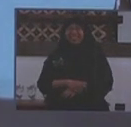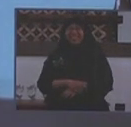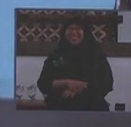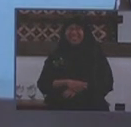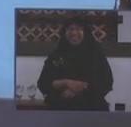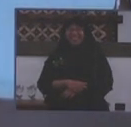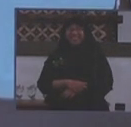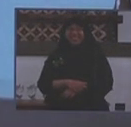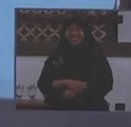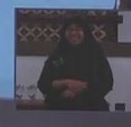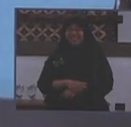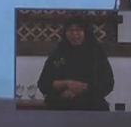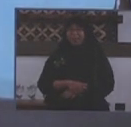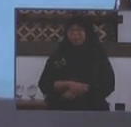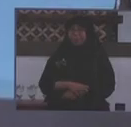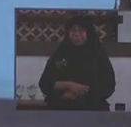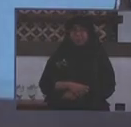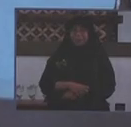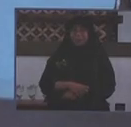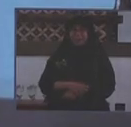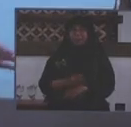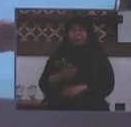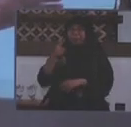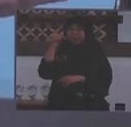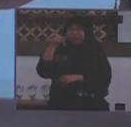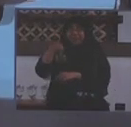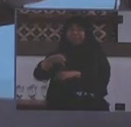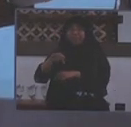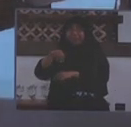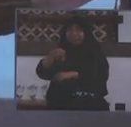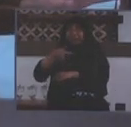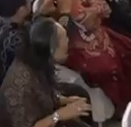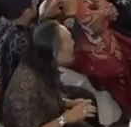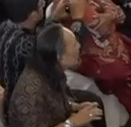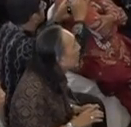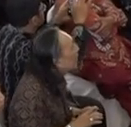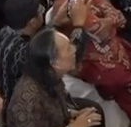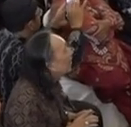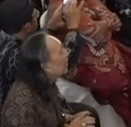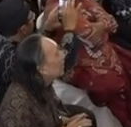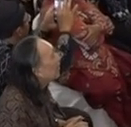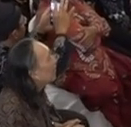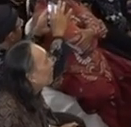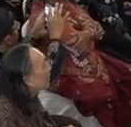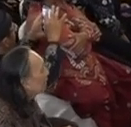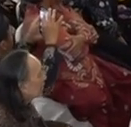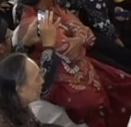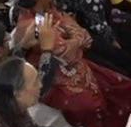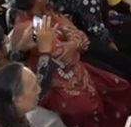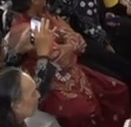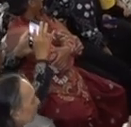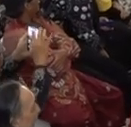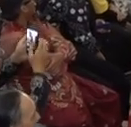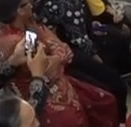Lah, musaran bang itu gini. Ini yang hadir orang-orang yang sangat penting loh. Boleh berdiri dari DPR